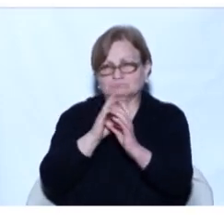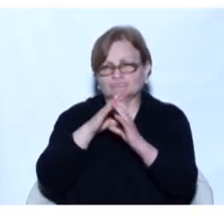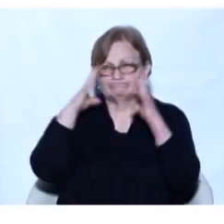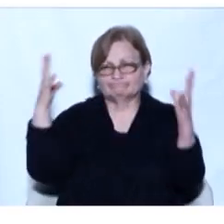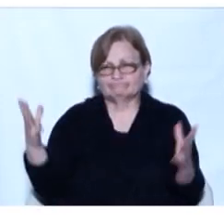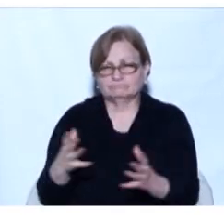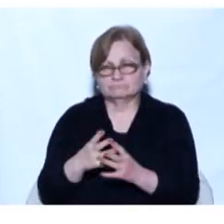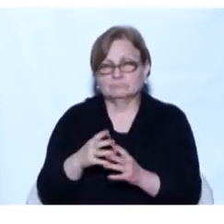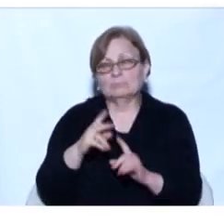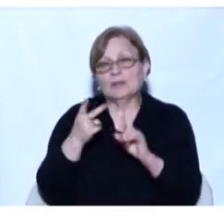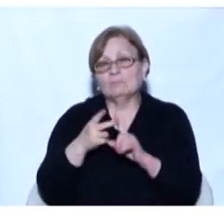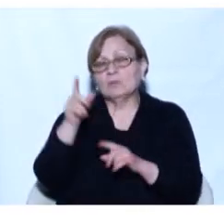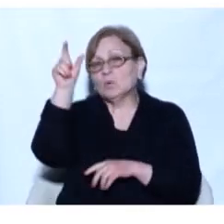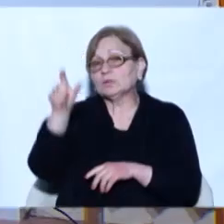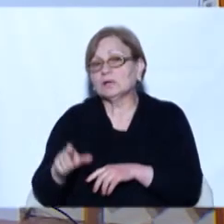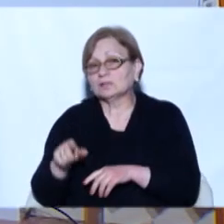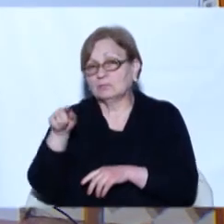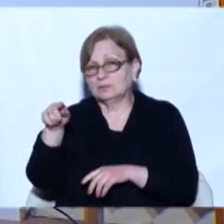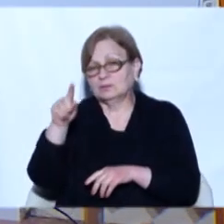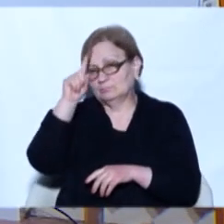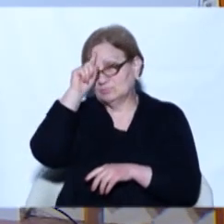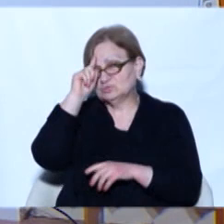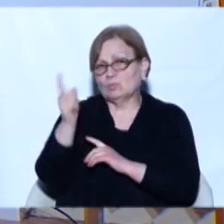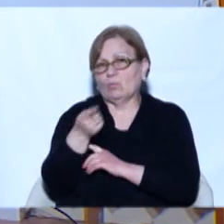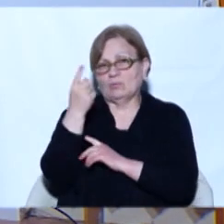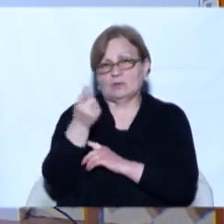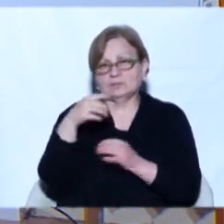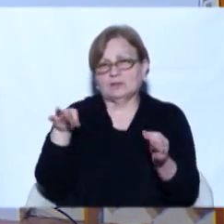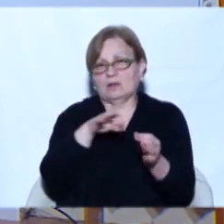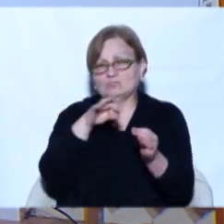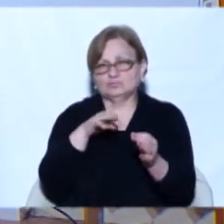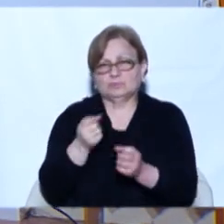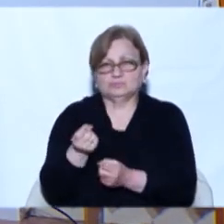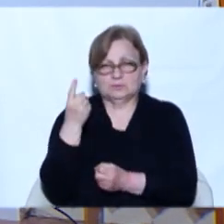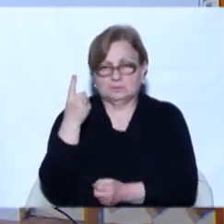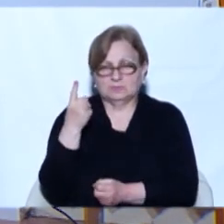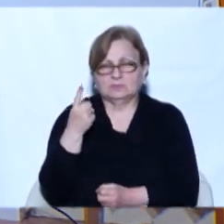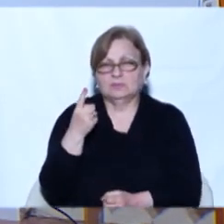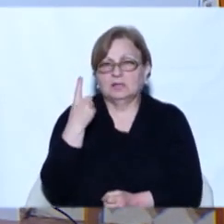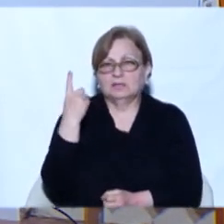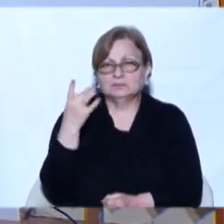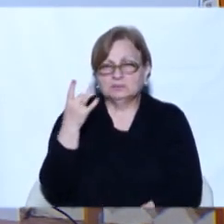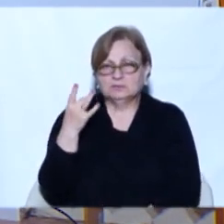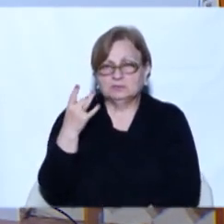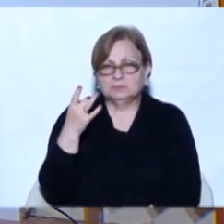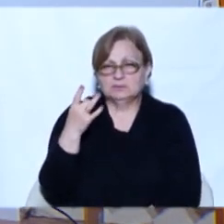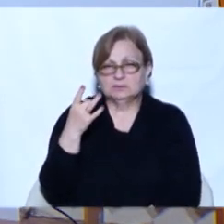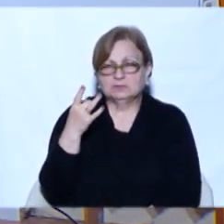ჩავწერე წინადადება. ბიჭი მოხეტიალე მუსიკოსი აღმოჩნდა. ერთხელ